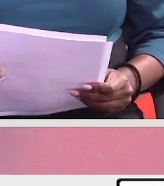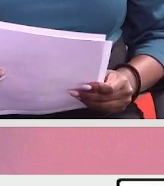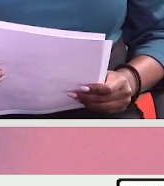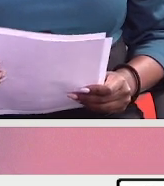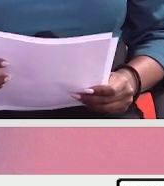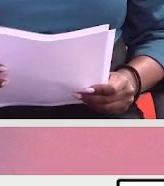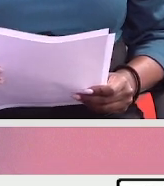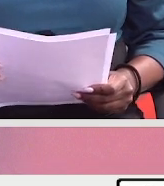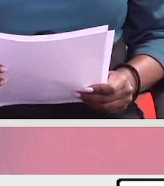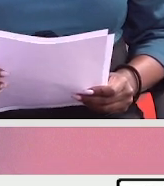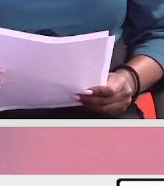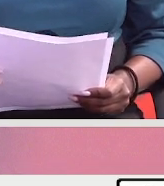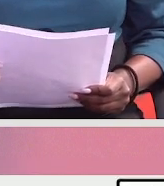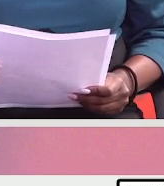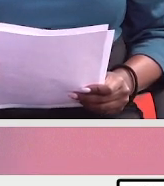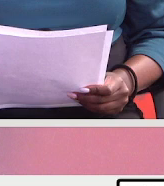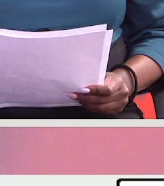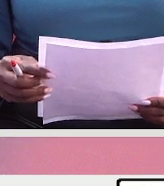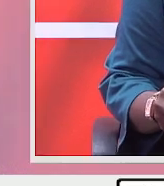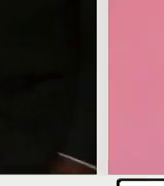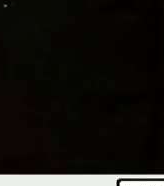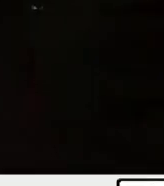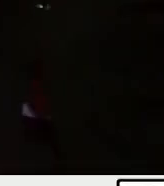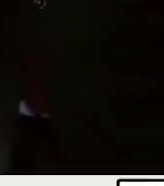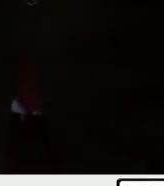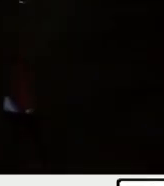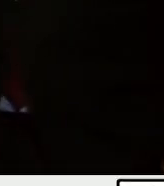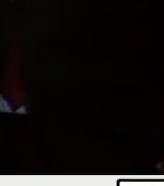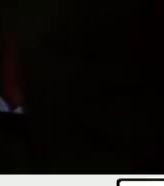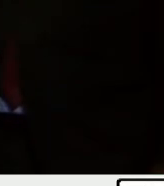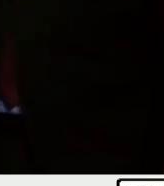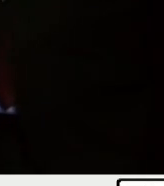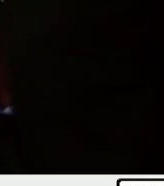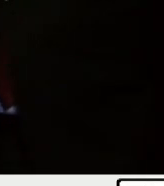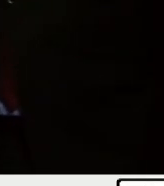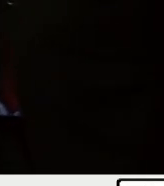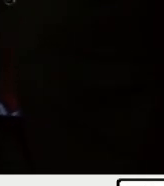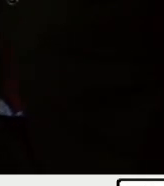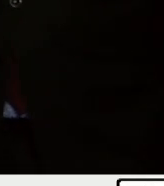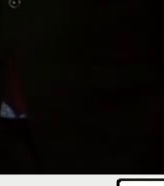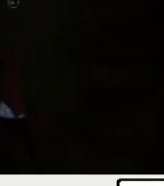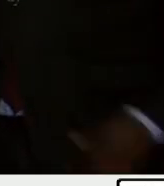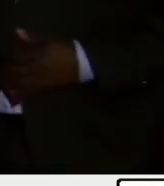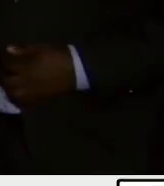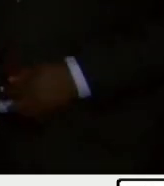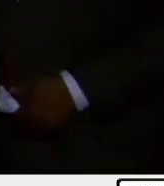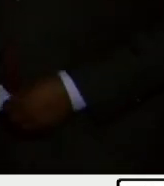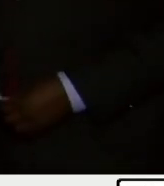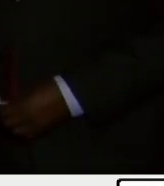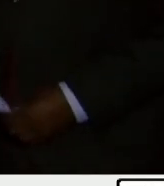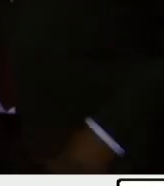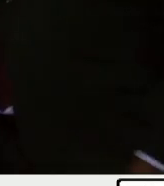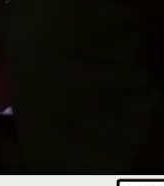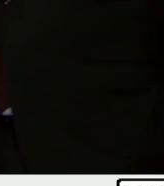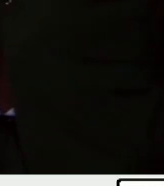Na Mandrin, shukran sana, na kama ulivyosema ni kweli, niko moja kwa moja ama nawajia moja kwa moja kutoka kwenye lango la mahakama ya Nakuru,